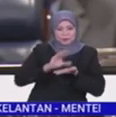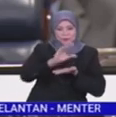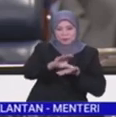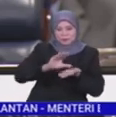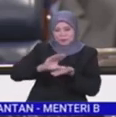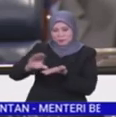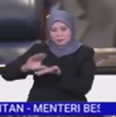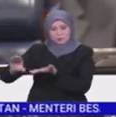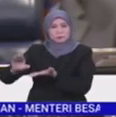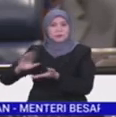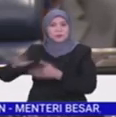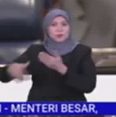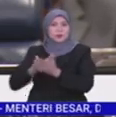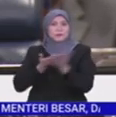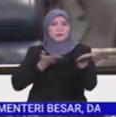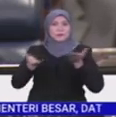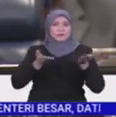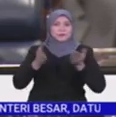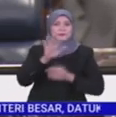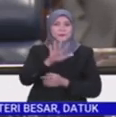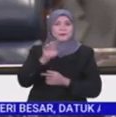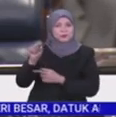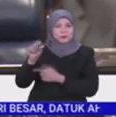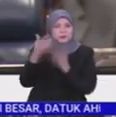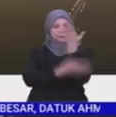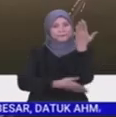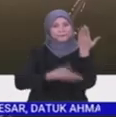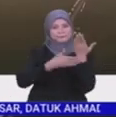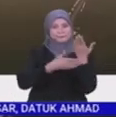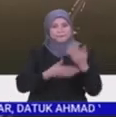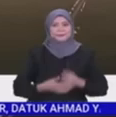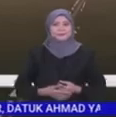DMB bagi penyediaan perkhidmatan 5G di seluruh negara.